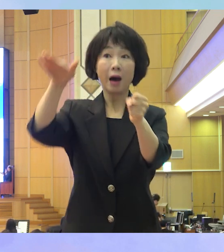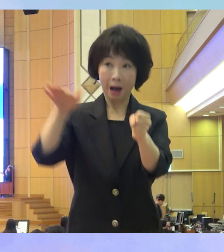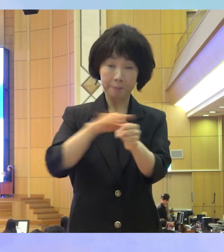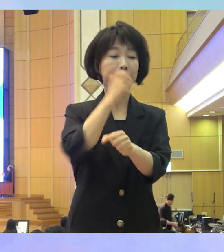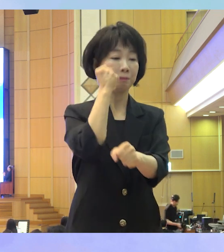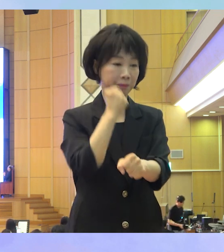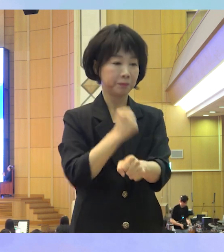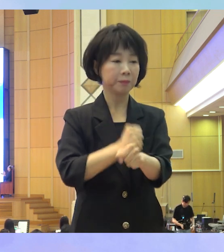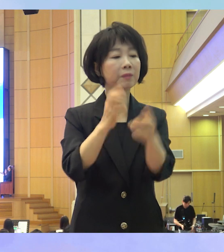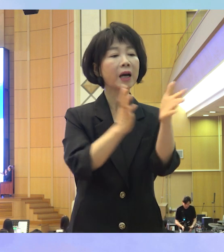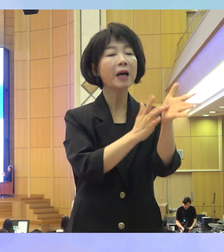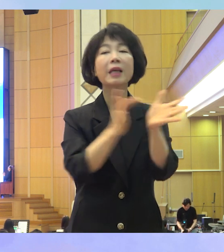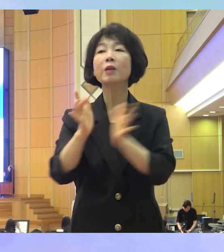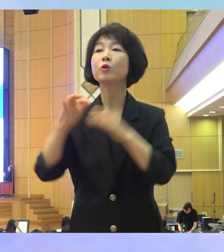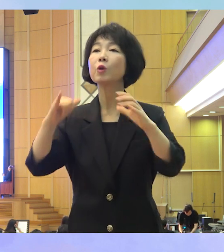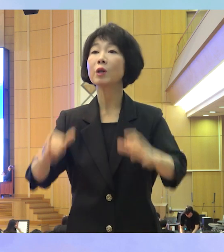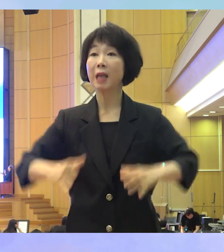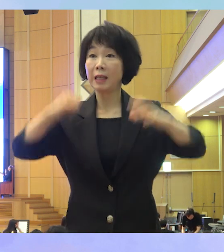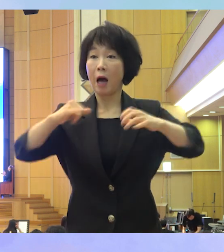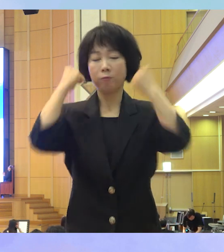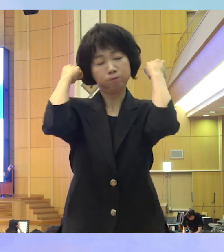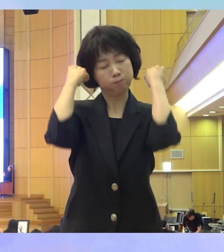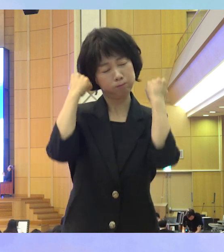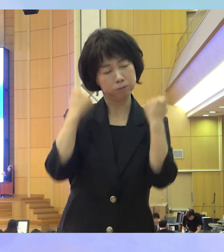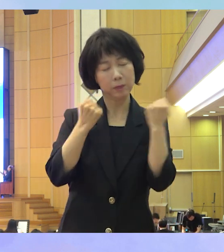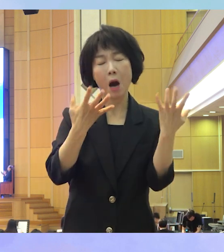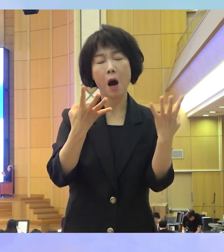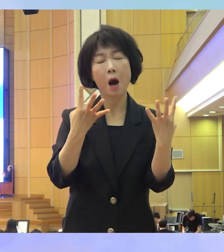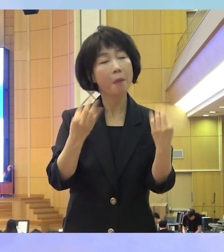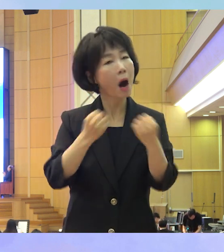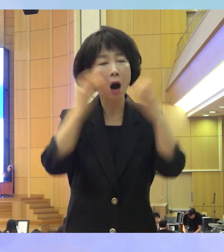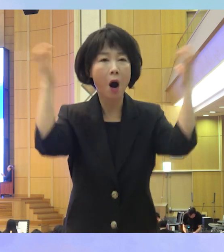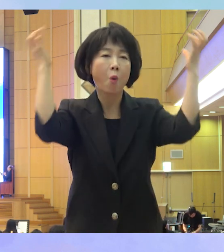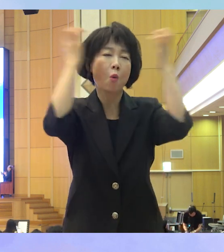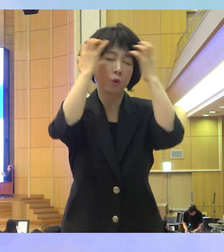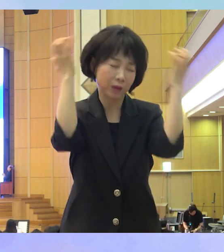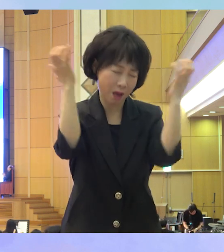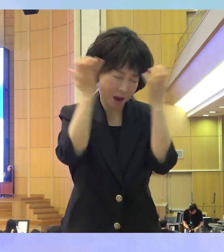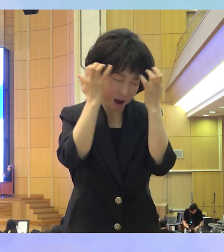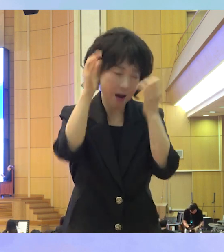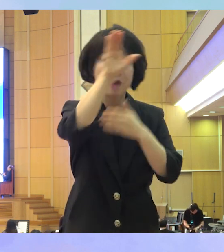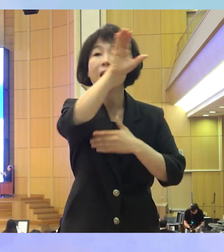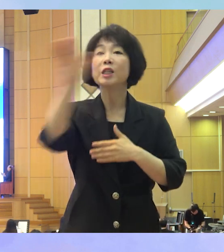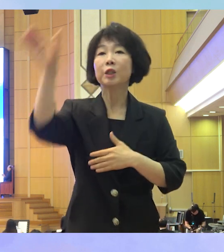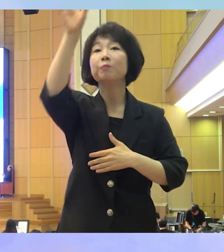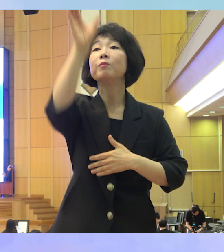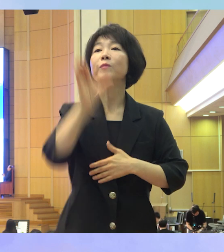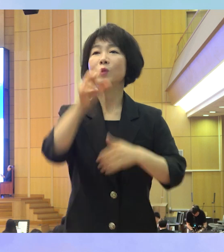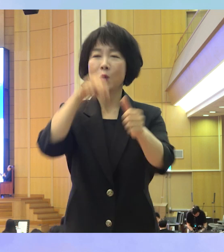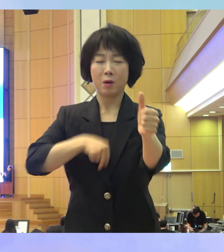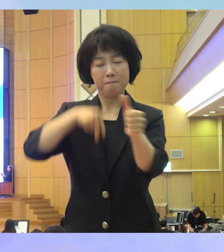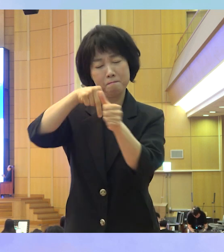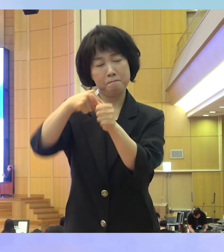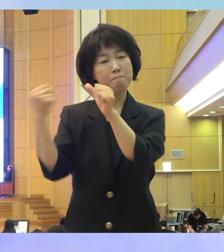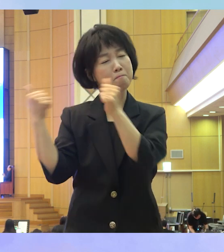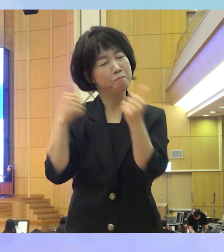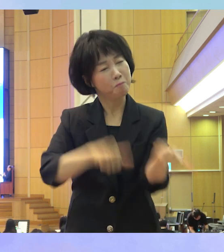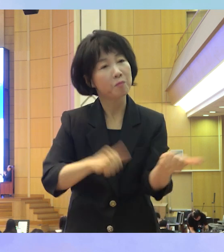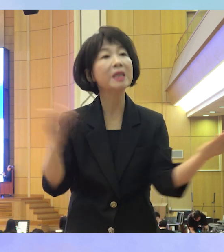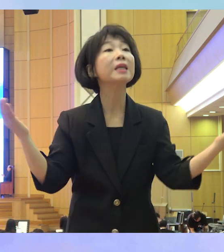사랑합니다. 예수 세상 계실 때 많은 고생하시고 십자가에 달려